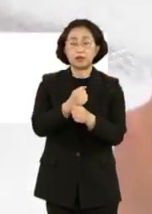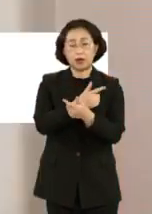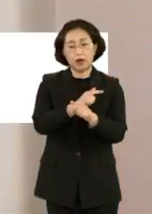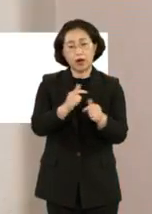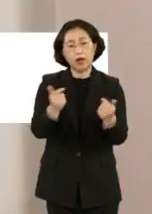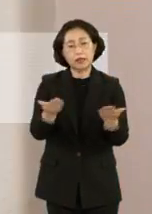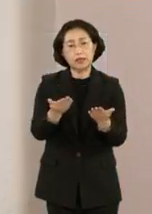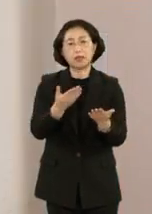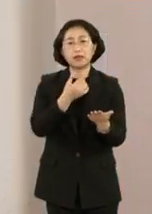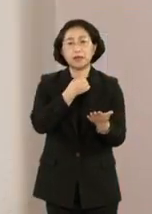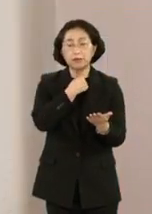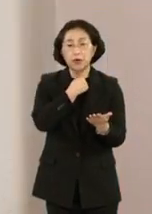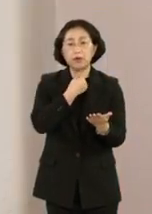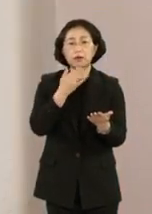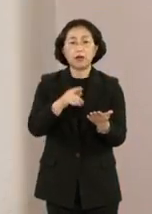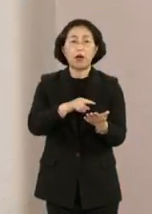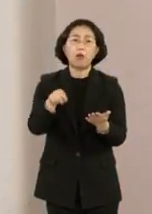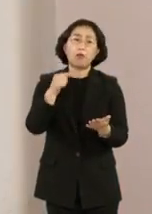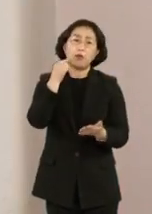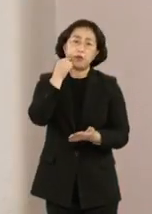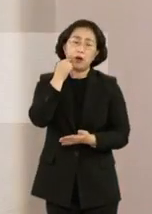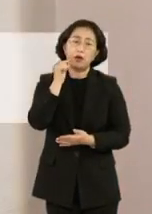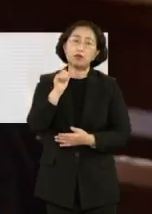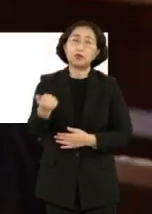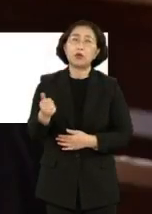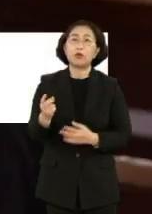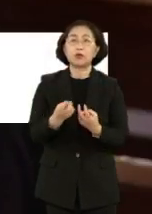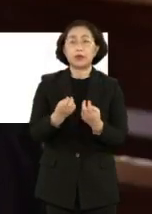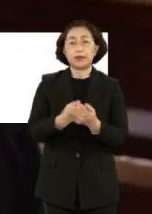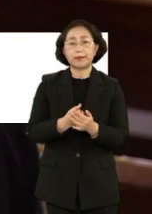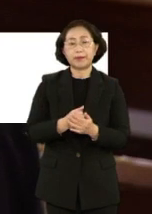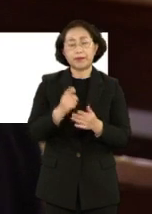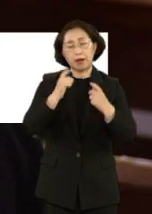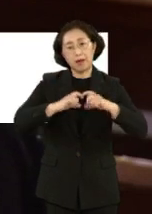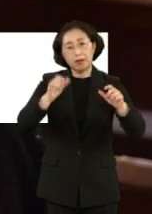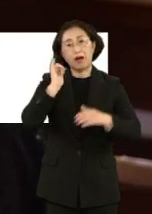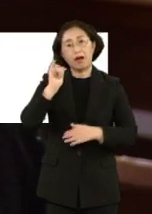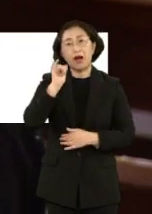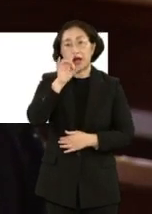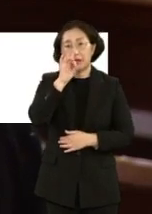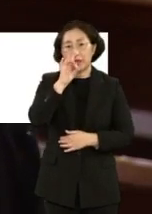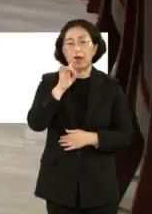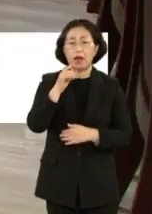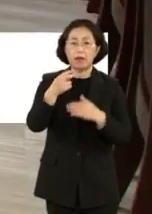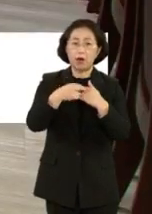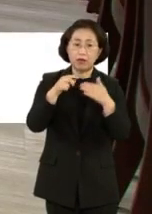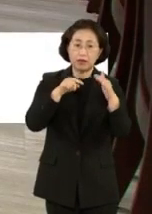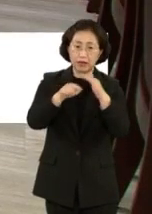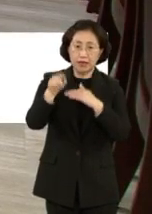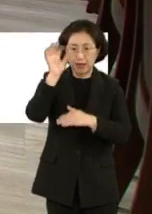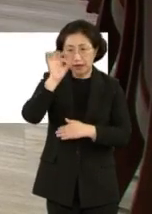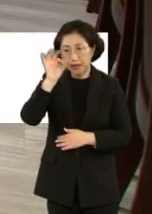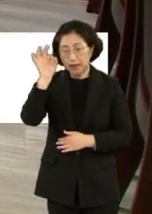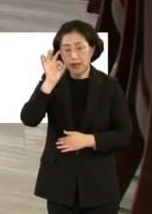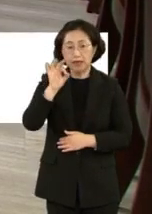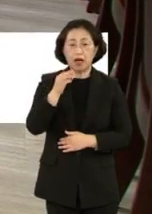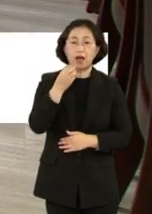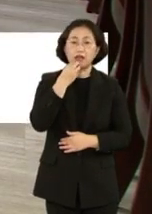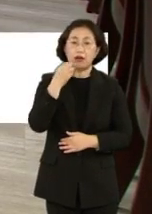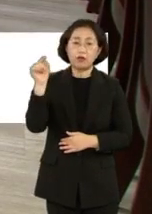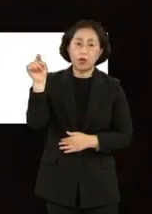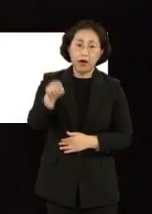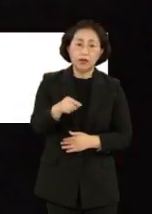지금. 밤새 연락이 끊긴 딸을 찾기 위해 병원 곳곳을 찾아 헤매기도 했습니다. 사고 소식 이후 딸을 찾기 위해 서울로